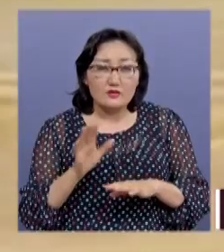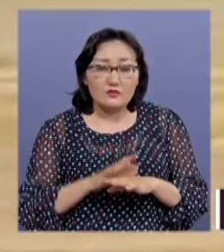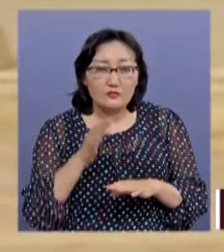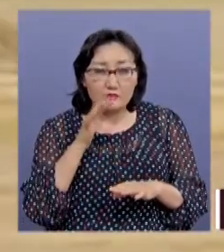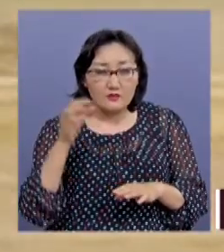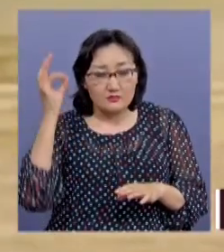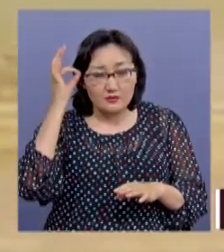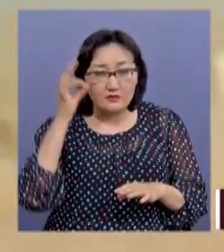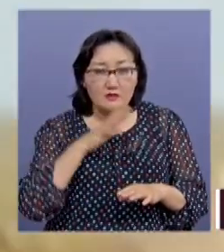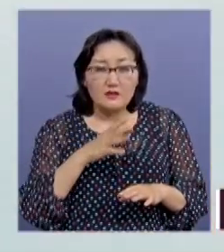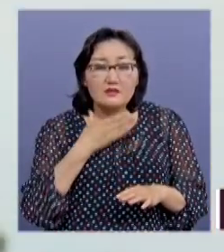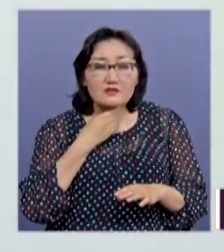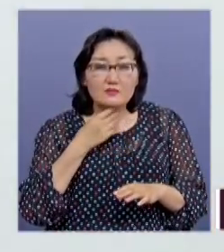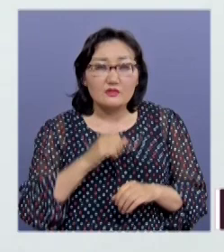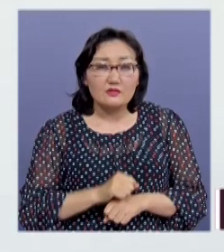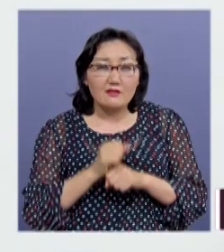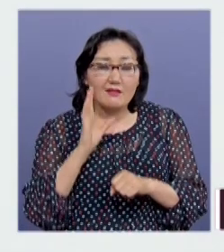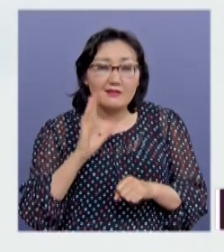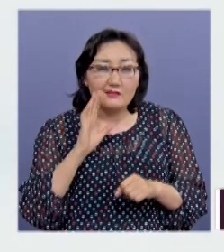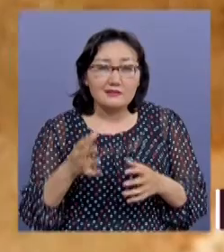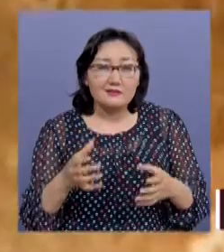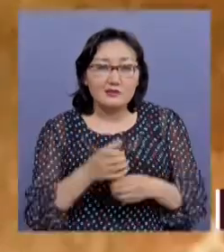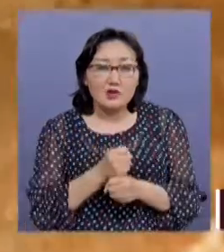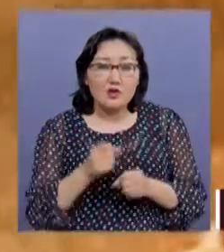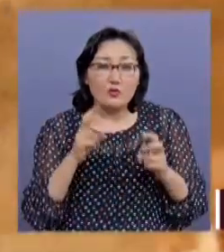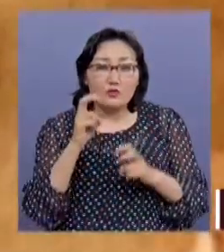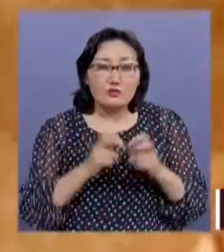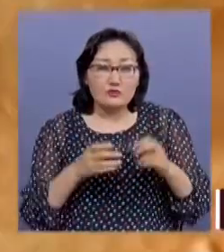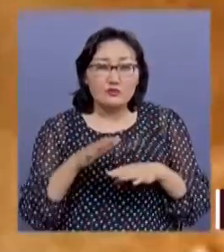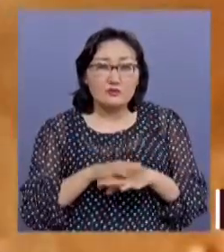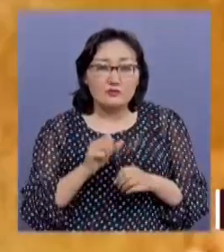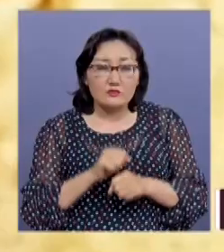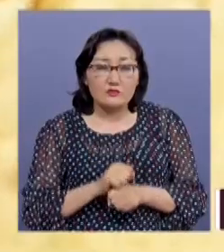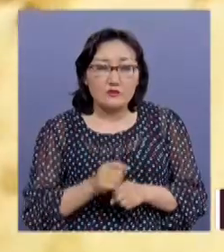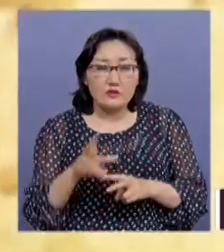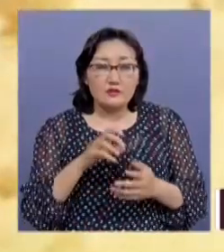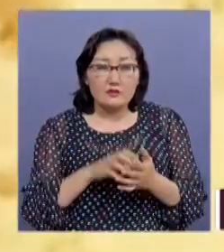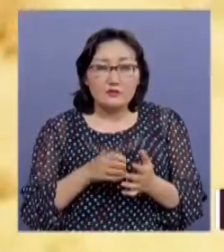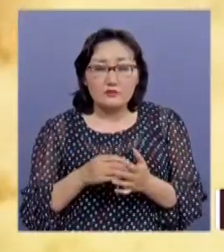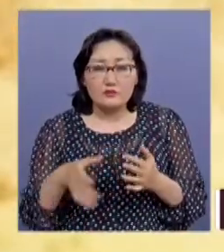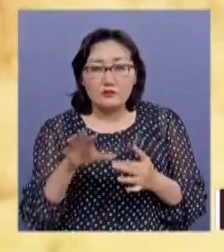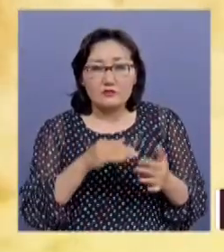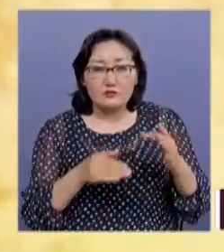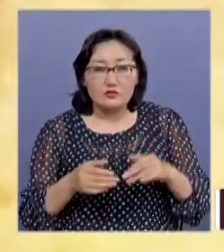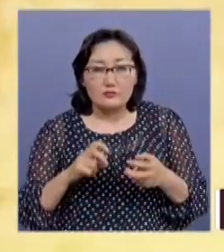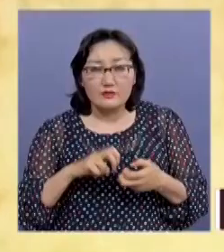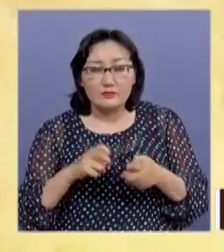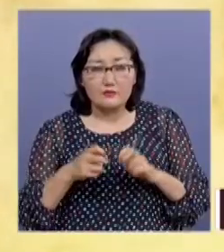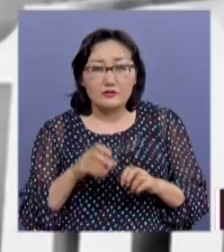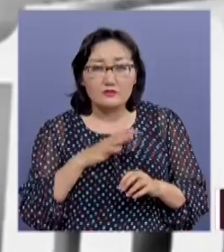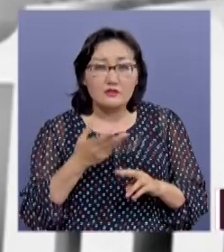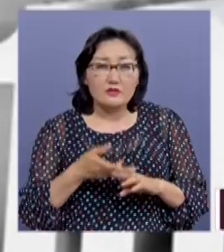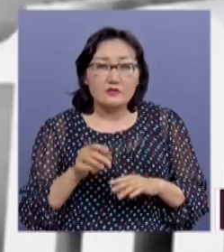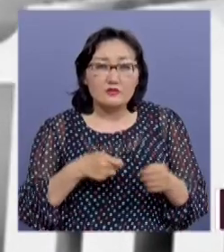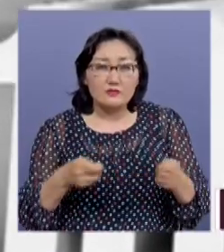еске алды. Семей полигоны, аралдың тартылуы, өндірістің тоқтауы, тауар мен шикізаттың тапшылығы сынды жан-жақтан жабысқан жоқшылық онсыз да